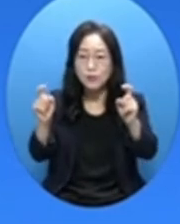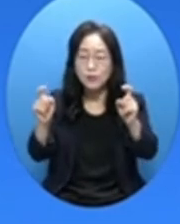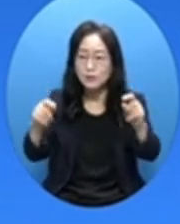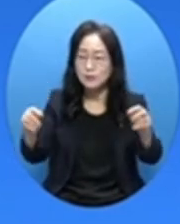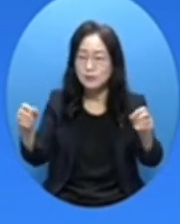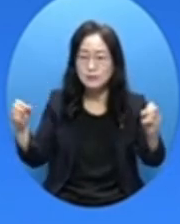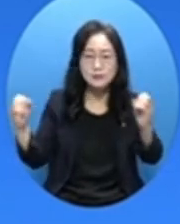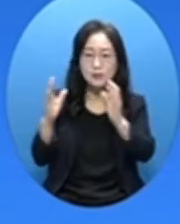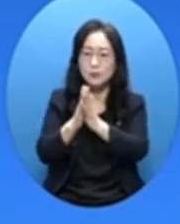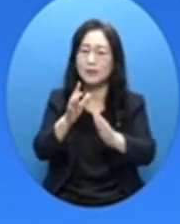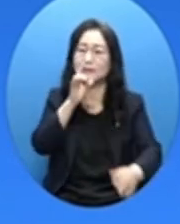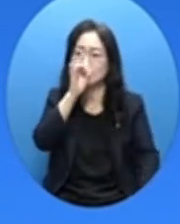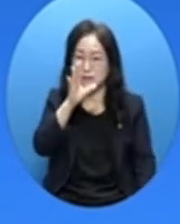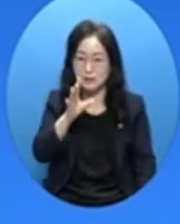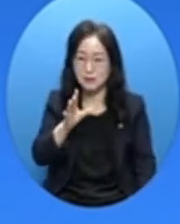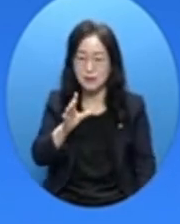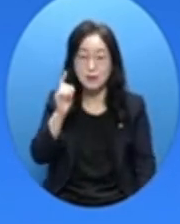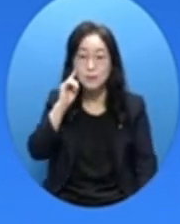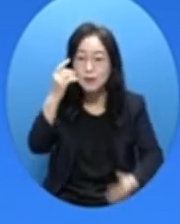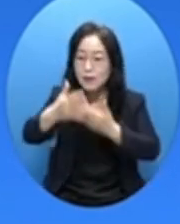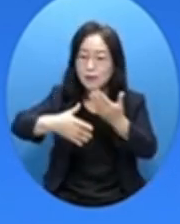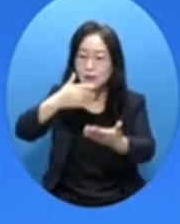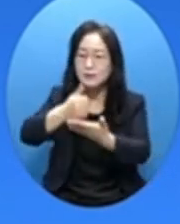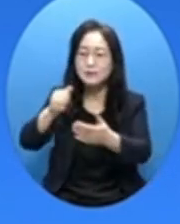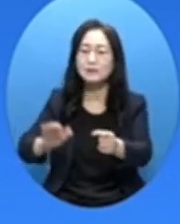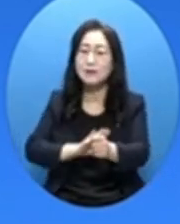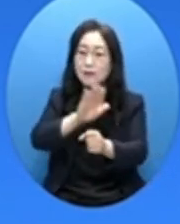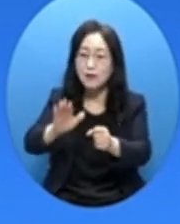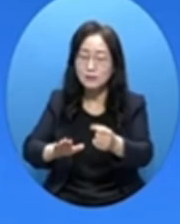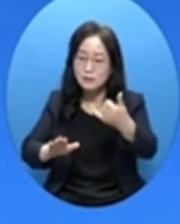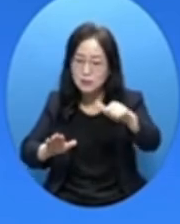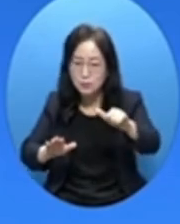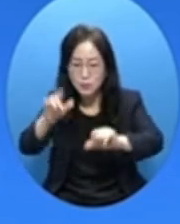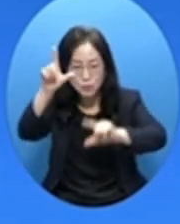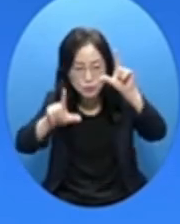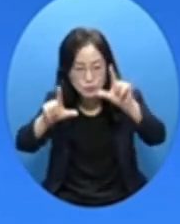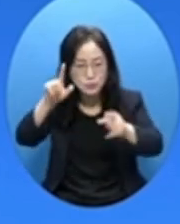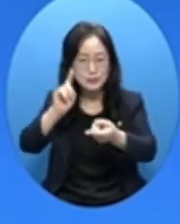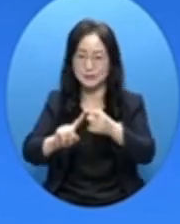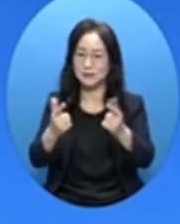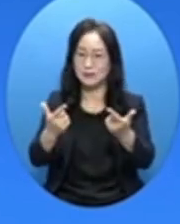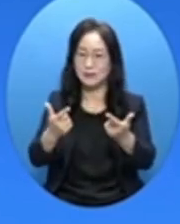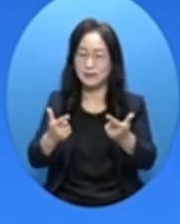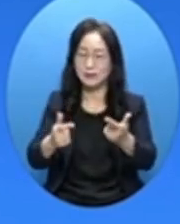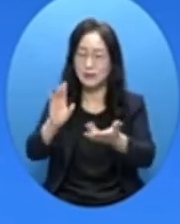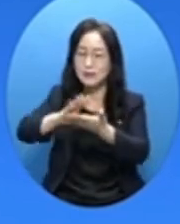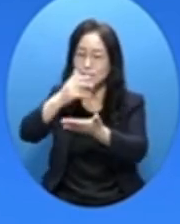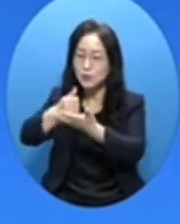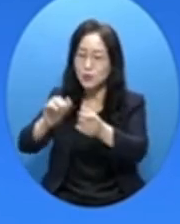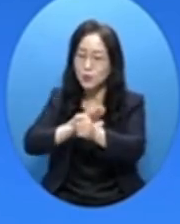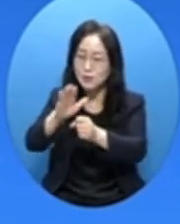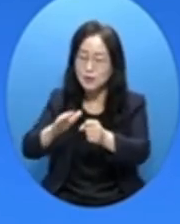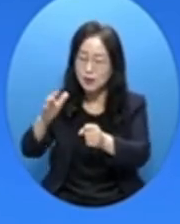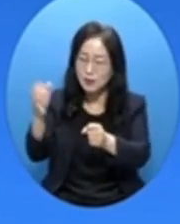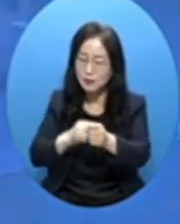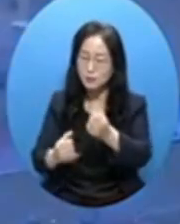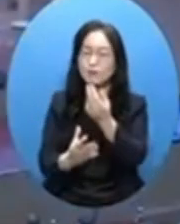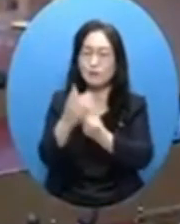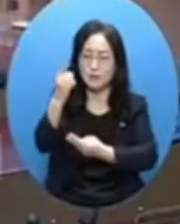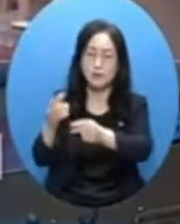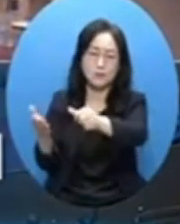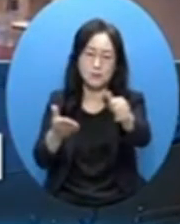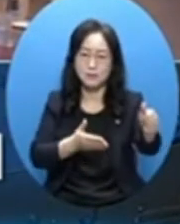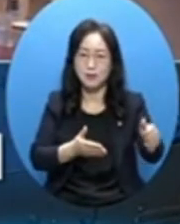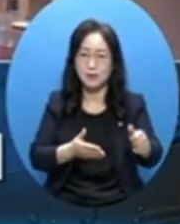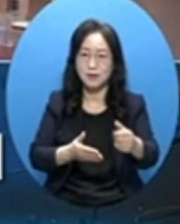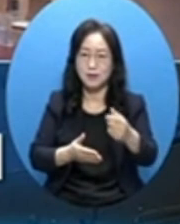싸우면 안 됩니다. 그것은 하나님을 사랑하는 하나님의 자녀들의 모습이 아닙니다. 그리스도의 사랑으로 우리가 하나됨을 이루어야 되는 것입니다. 요한일서